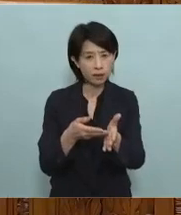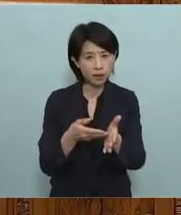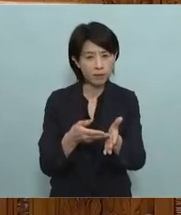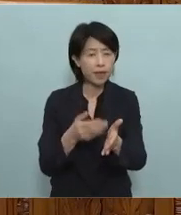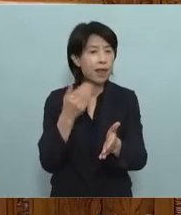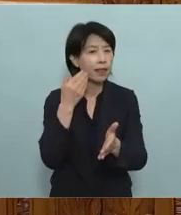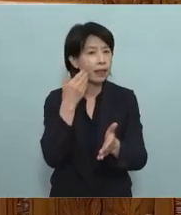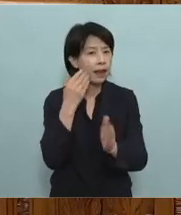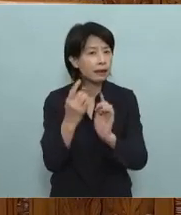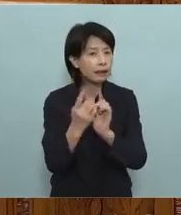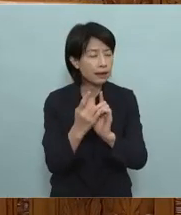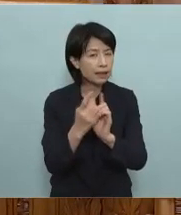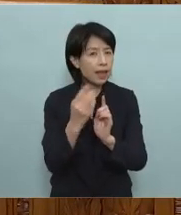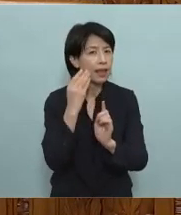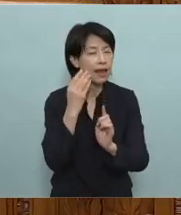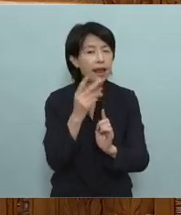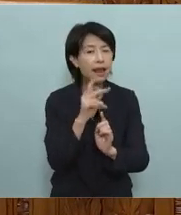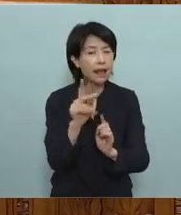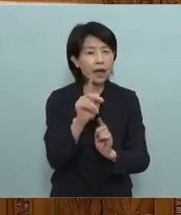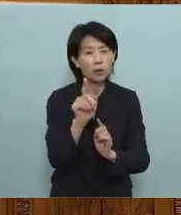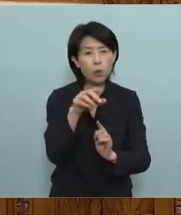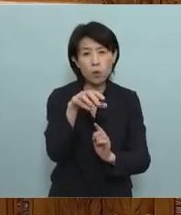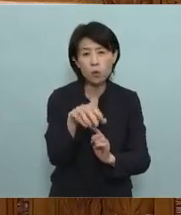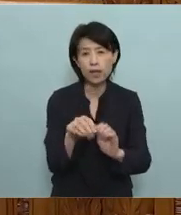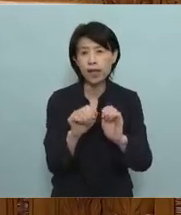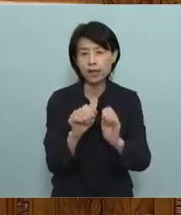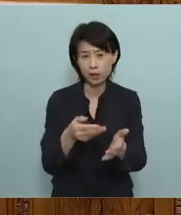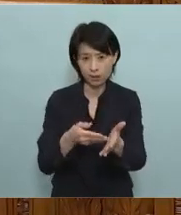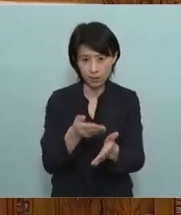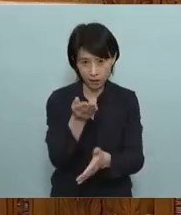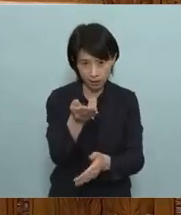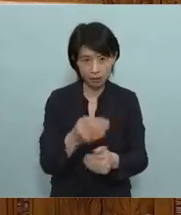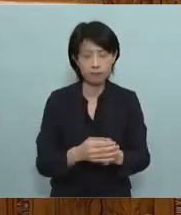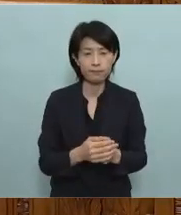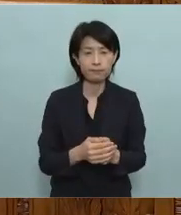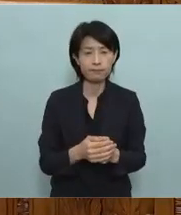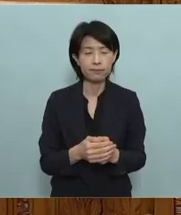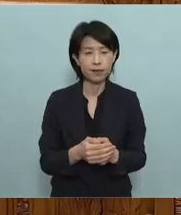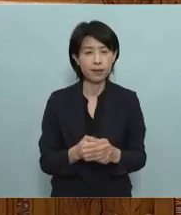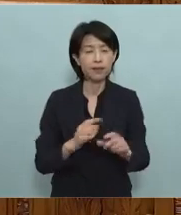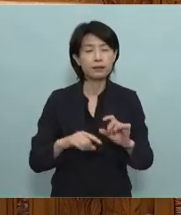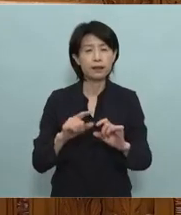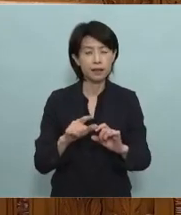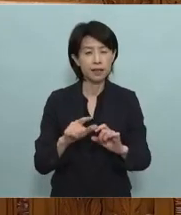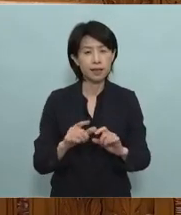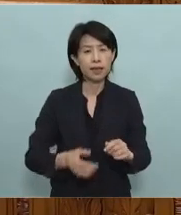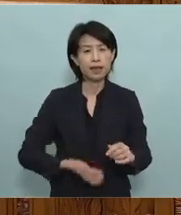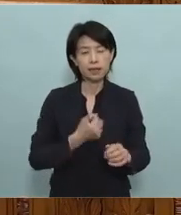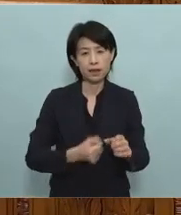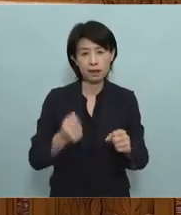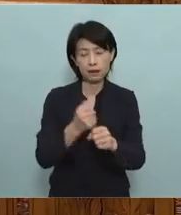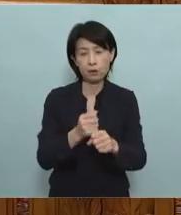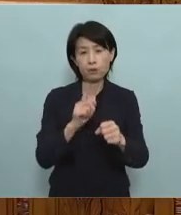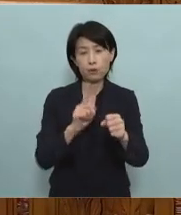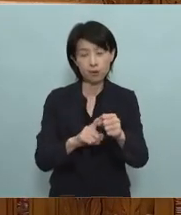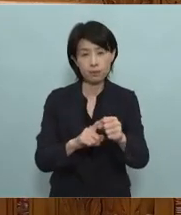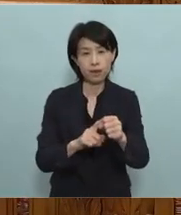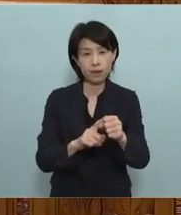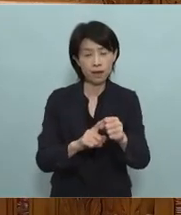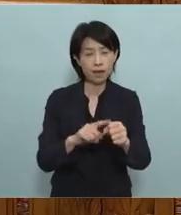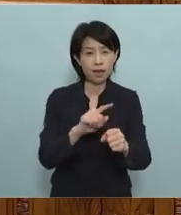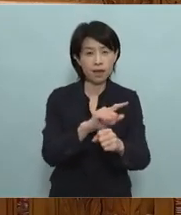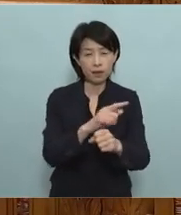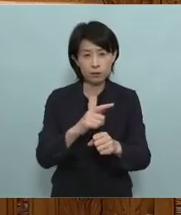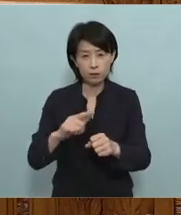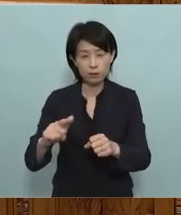誰に対して、誰がどこで行う説明なのでしょうか。さらには、信頼回復のために各班の取り組みが